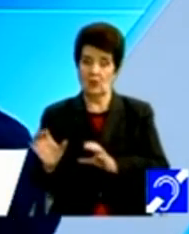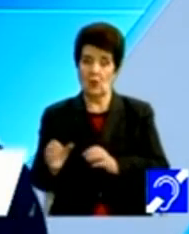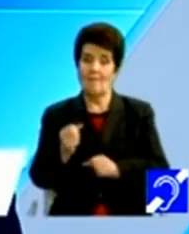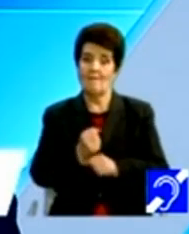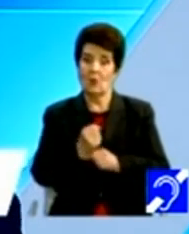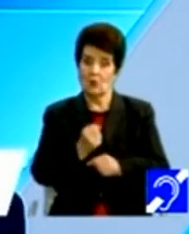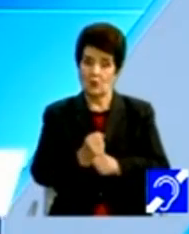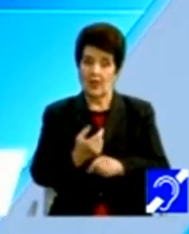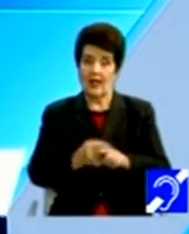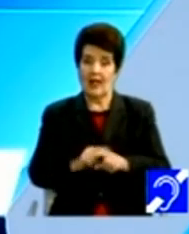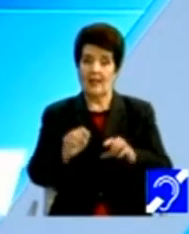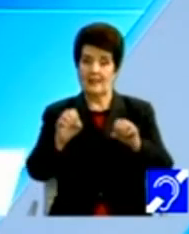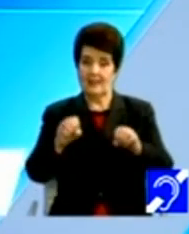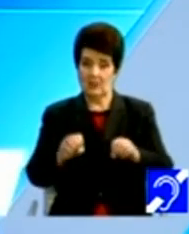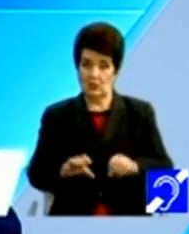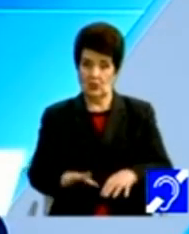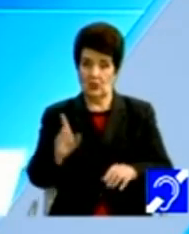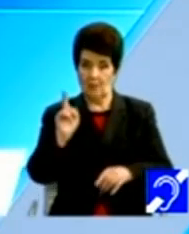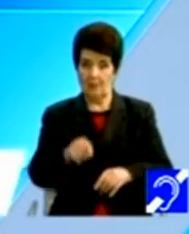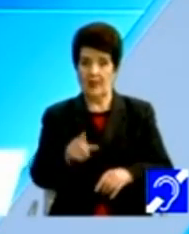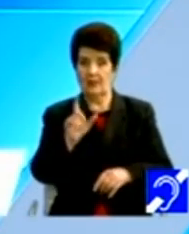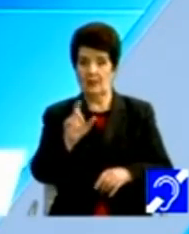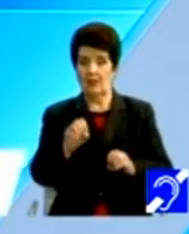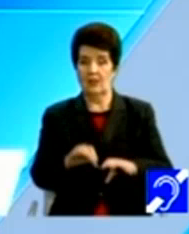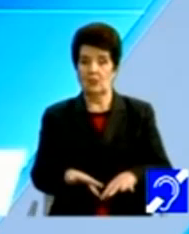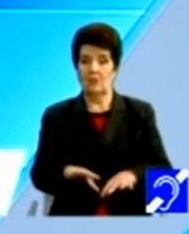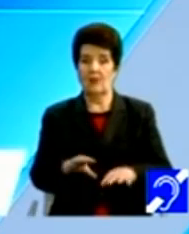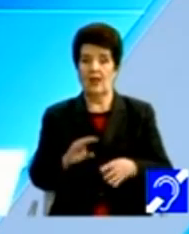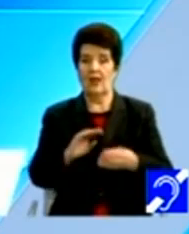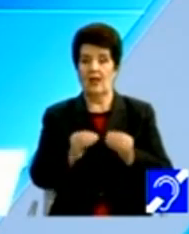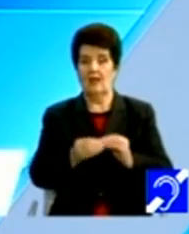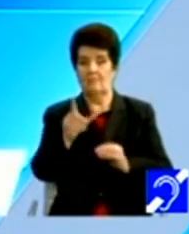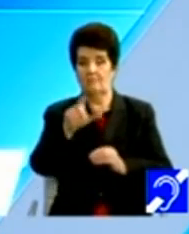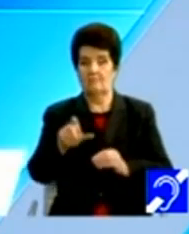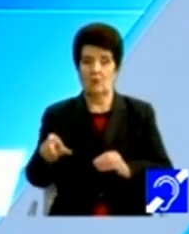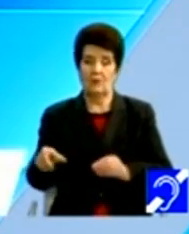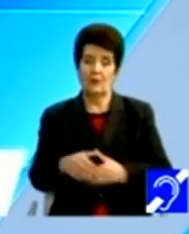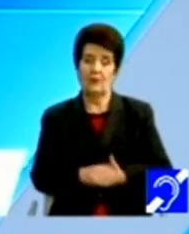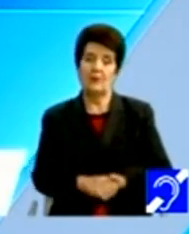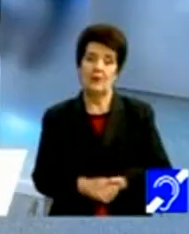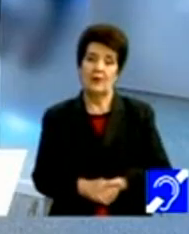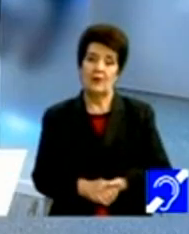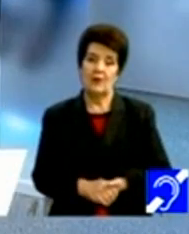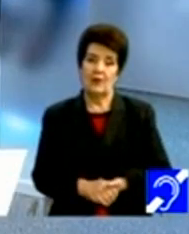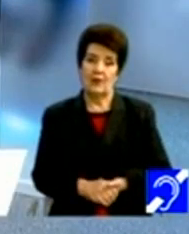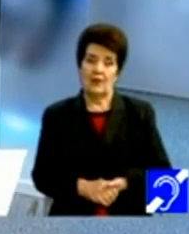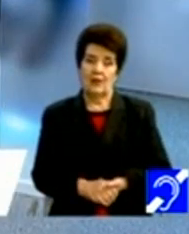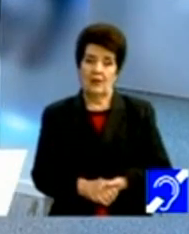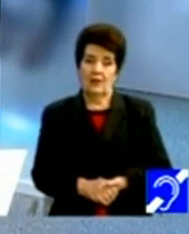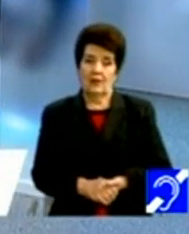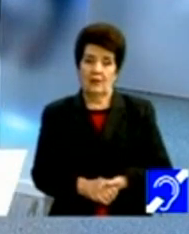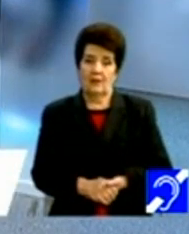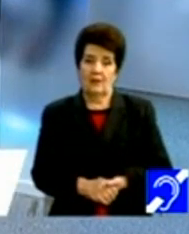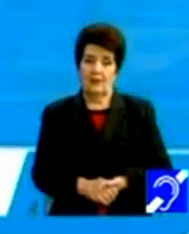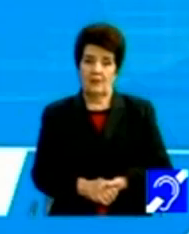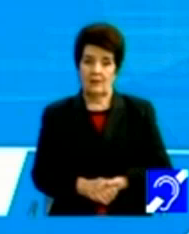funcțional și care să decidă în rezolvarea problemelor securității Republicii Moldova. Da, deci